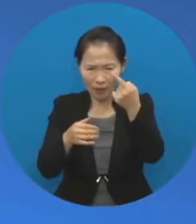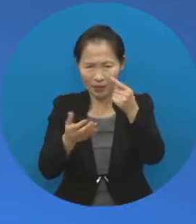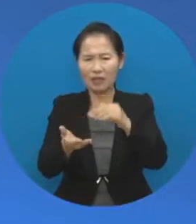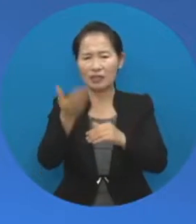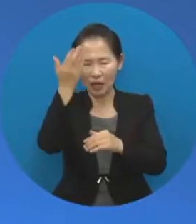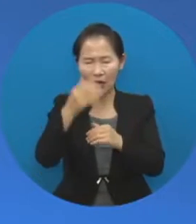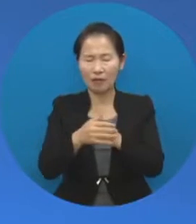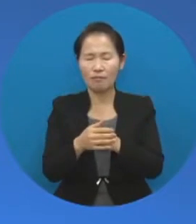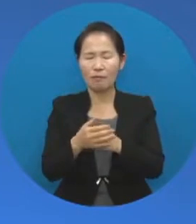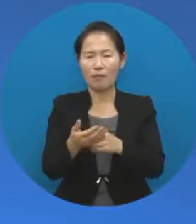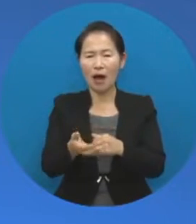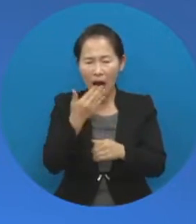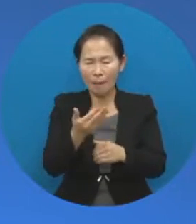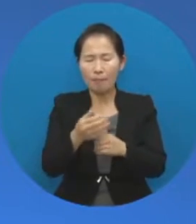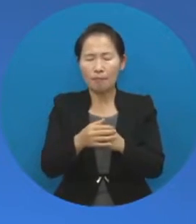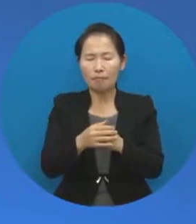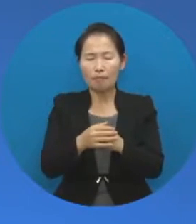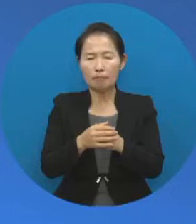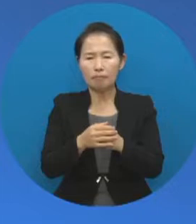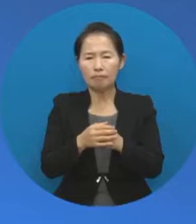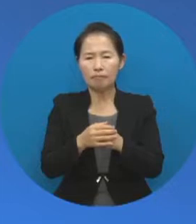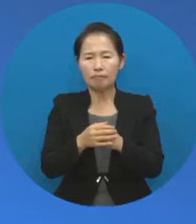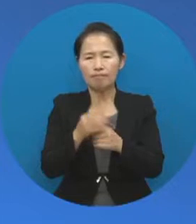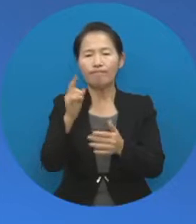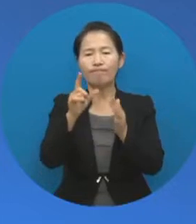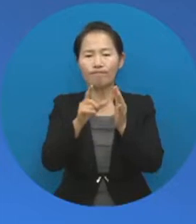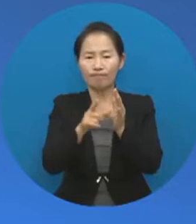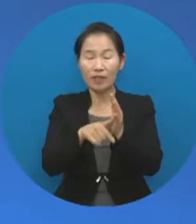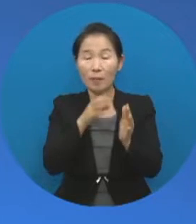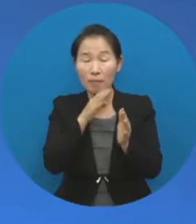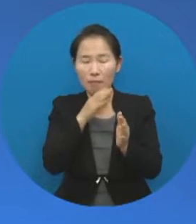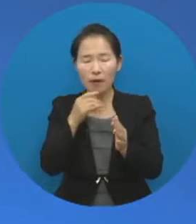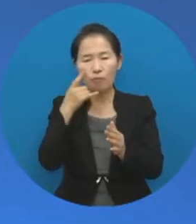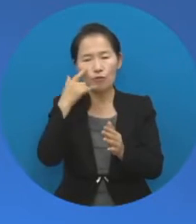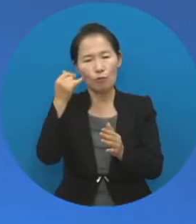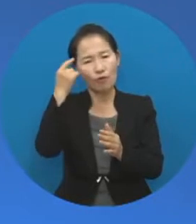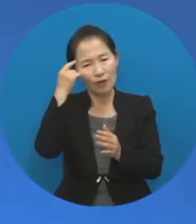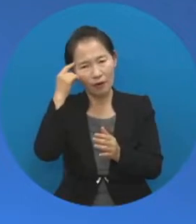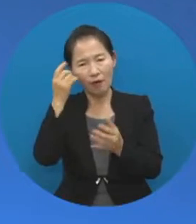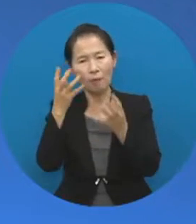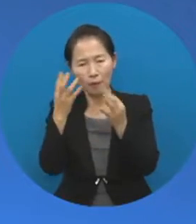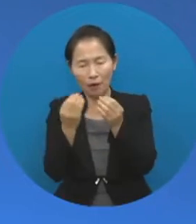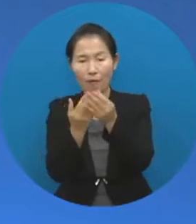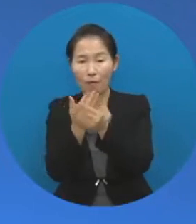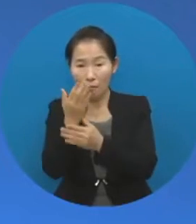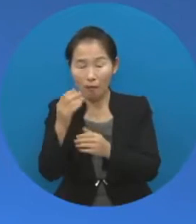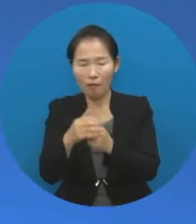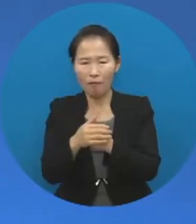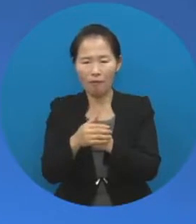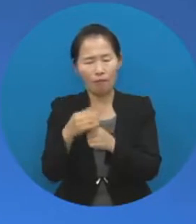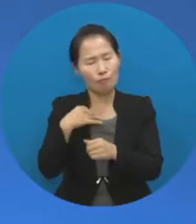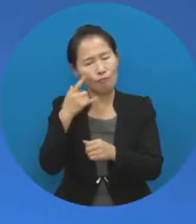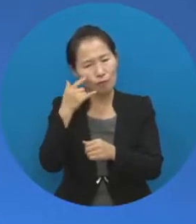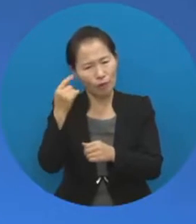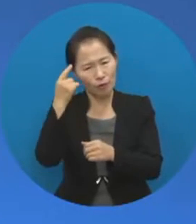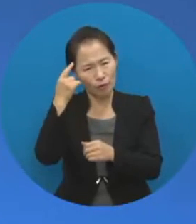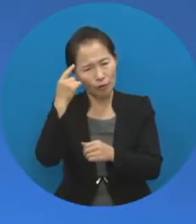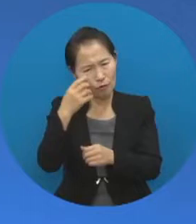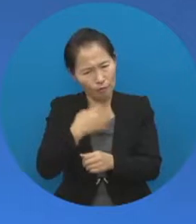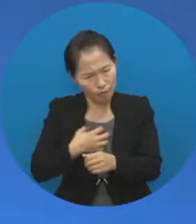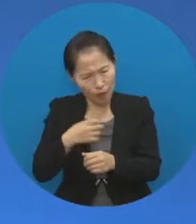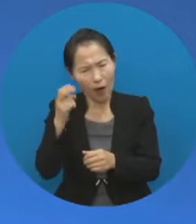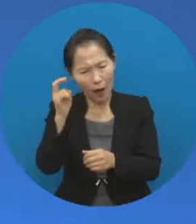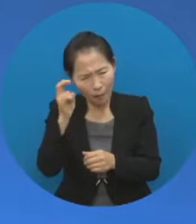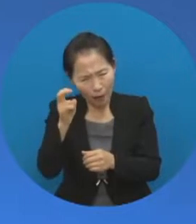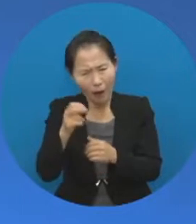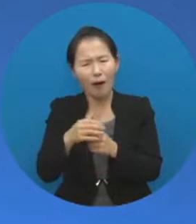먹는 그 순간에 너무나 엄마 아빠 생각이 많이 났어요. 여기까지 키워주신 부모님이 얼마나 슬퍼하실까. 하지만 제가